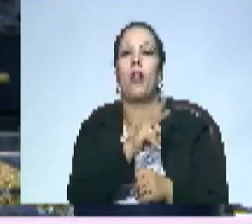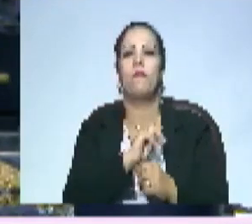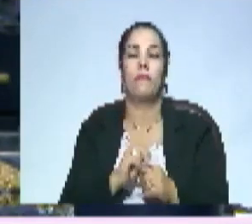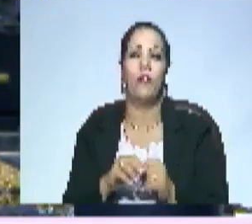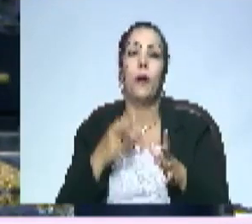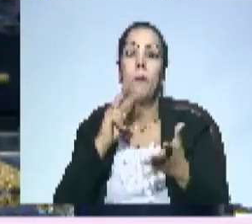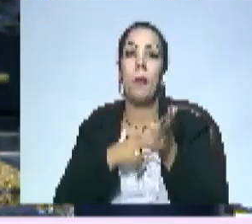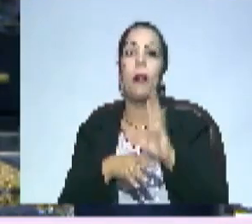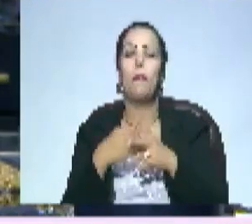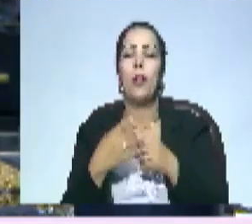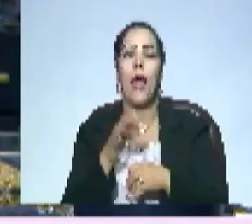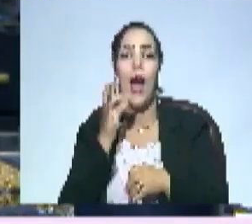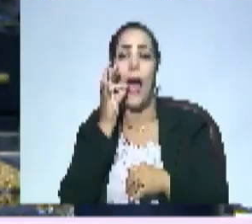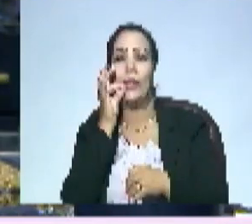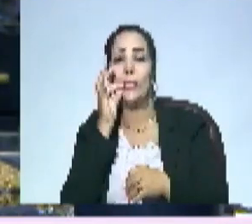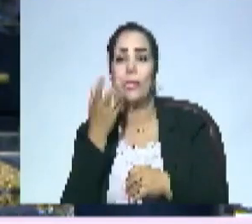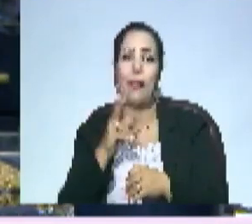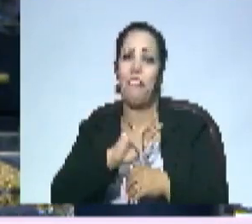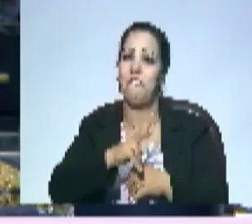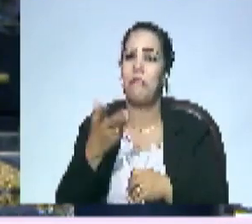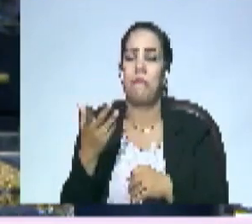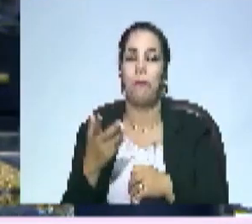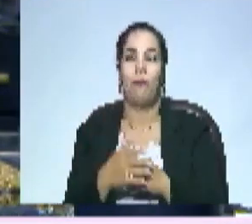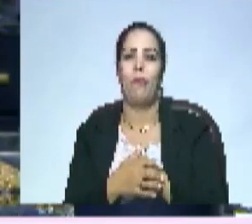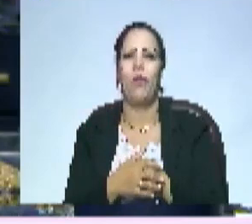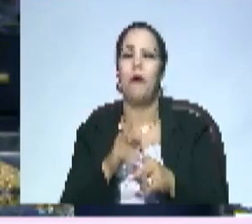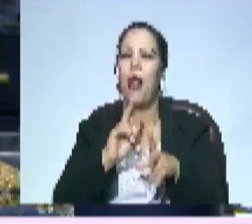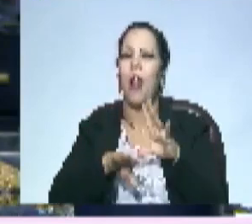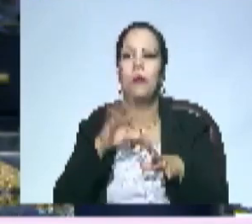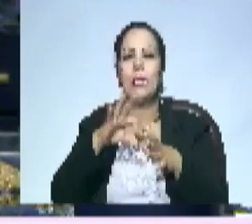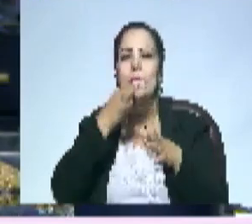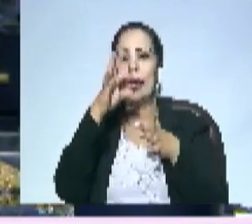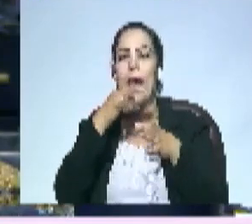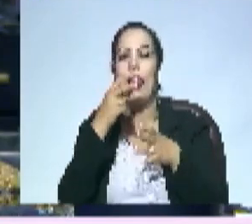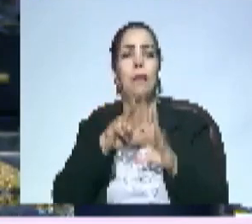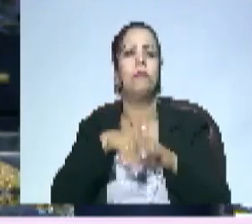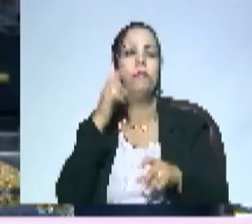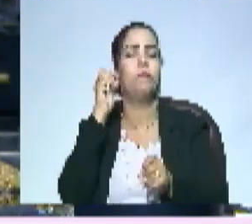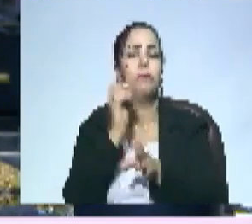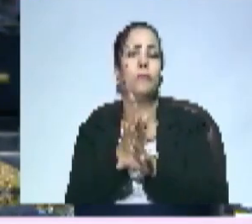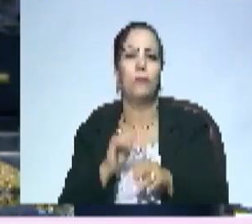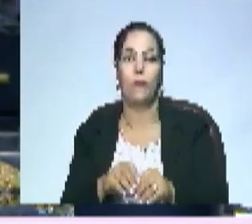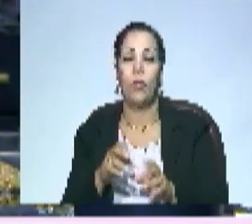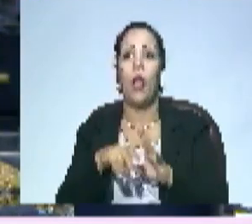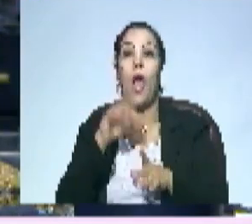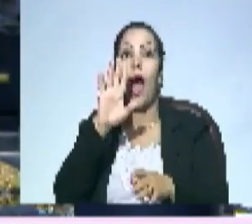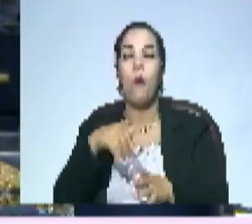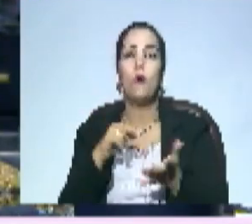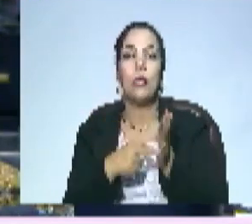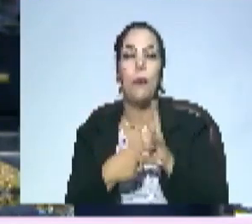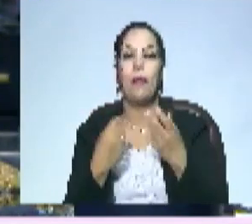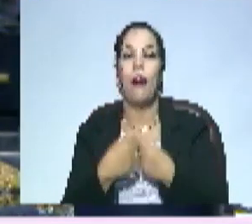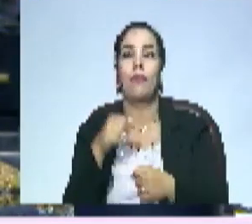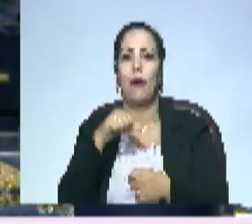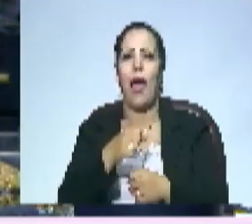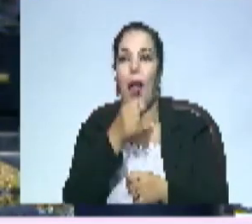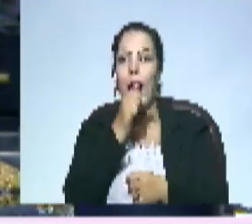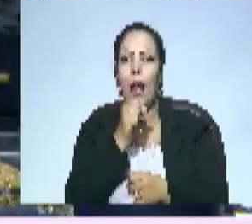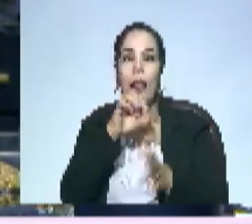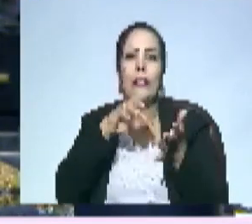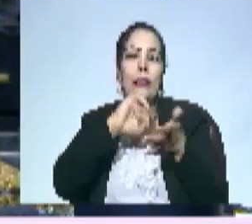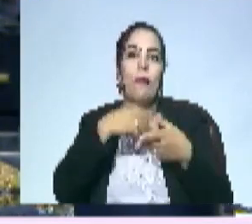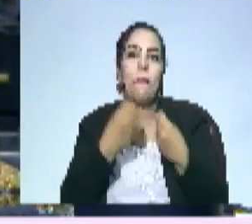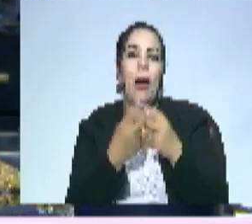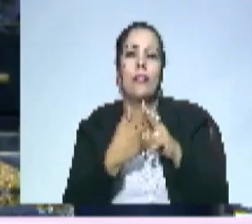وبيتعمل منها مقرمشات وبيتعمل منها حاجات كده هنعمل منها كل حاجه كمان انا كنت بس عايز اعمل النهارده الايس كريم اللي انا وعدت بيه الناس